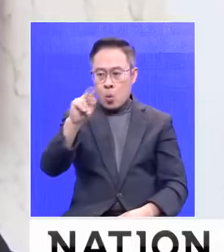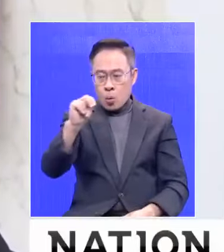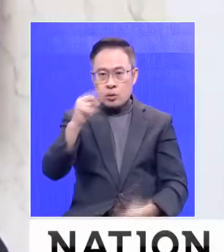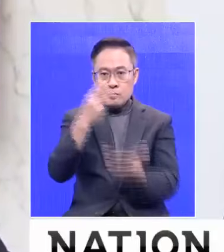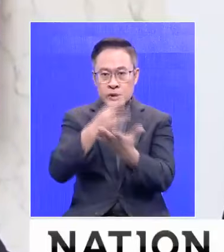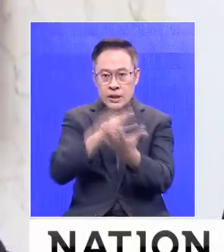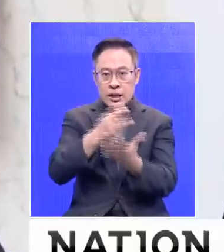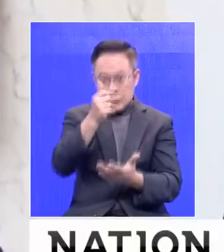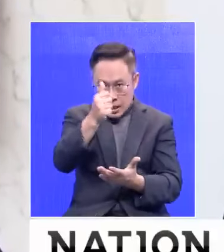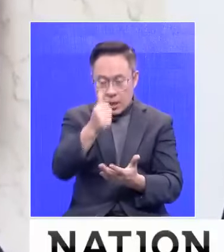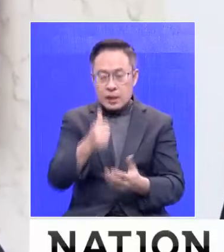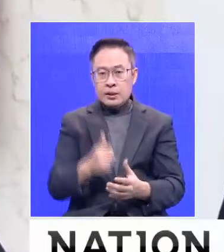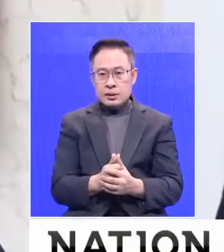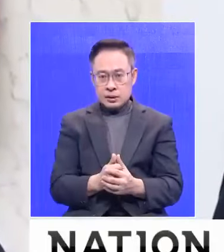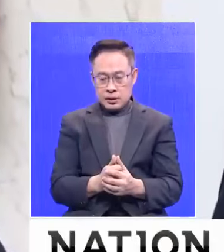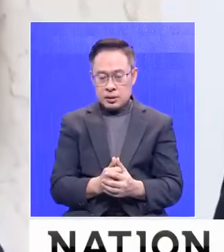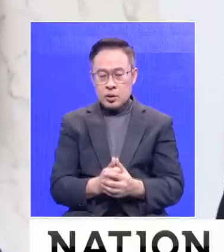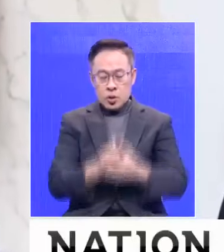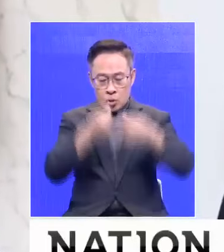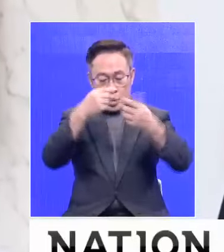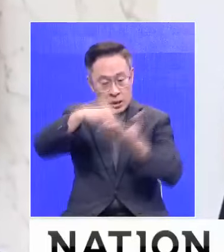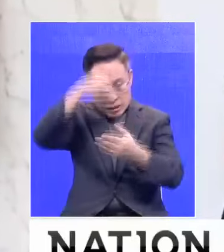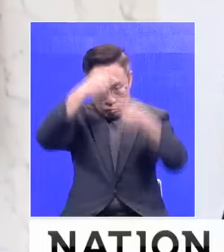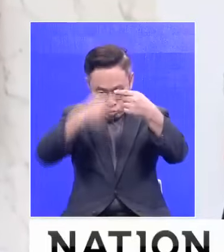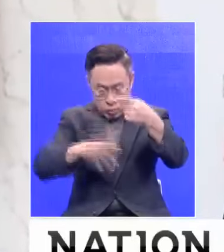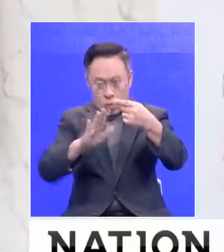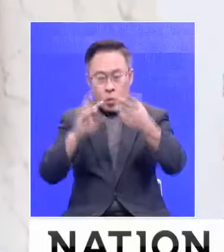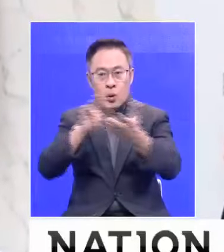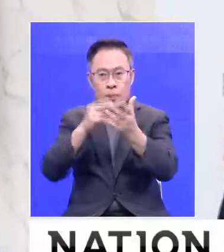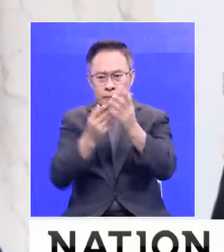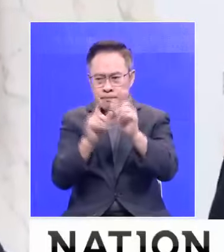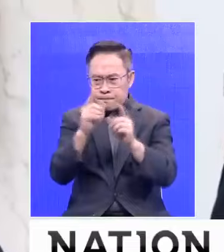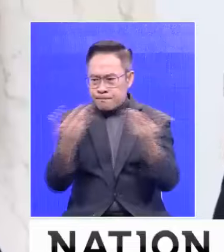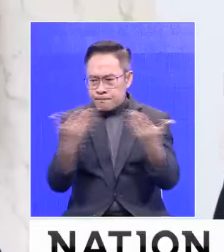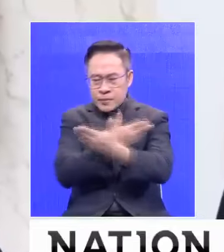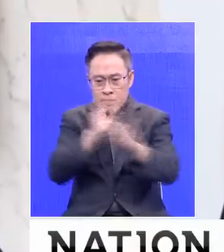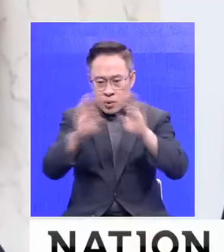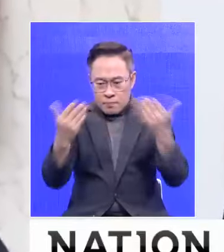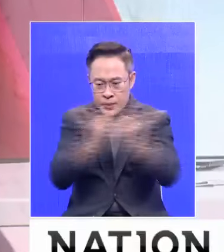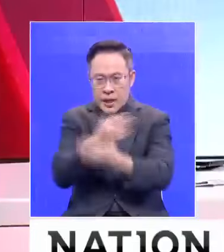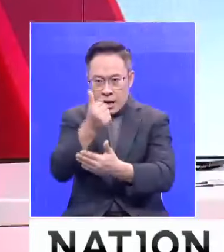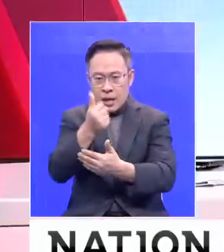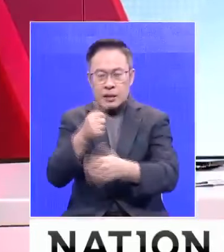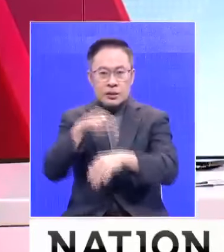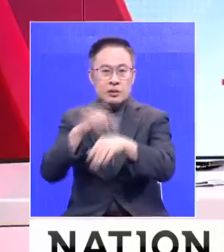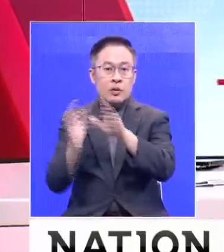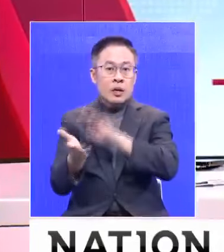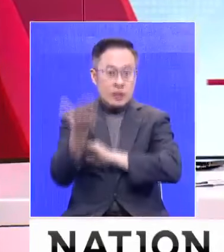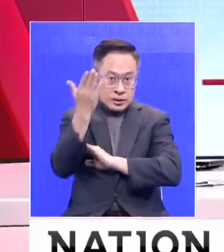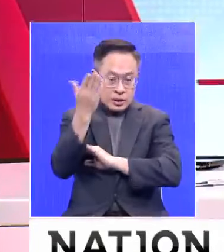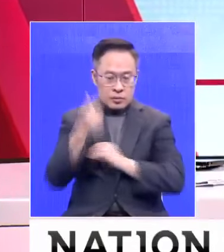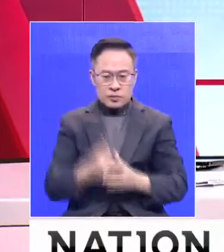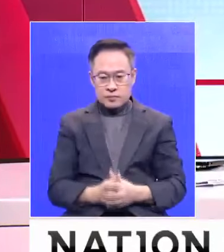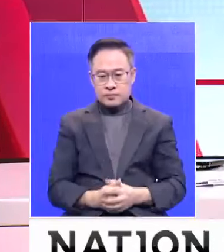ยก็ไปดีลกันเองไม่ได้คุยกันอีกเลยนะท่านผู้ชมครับอันนี้คือช่วงเช้าแต่ล่าสุดเนี่ยมีการแถลงข่าวอ่ะมันก็มีความคืบหน้าอยู่นะ